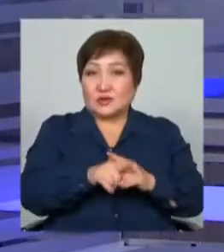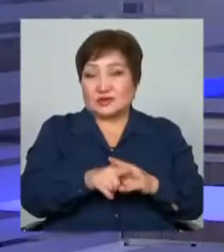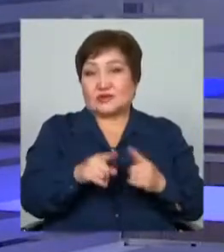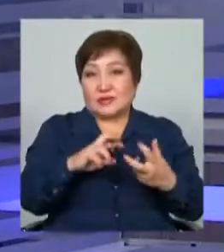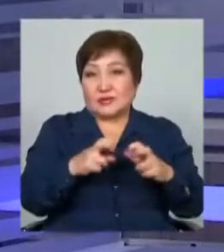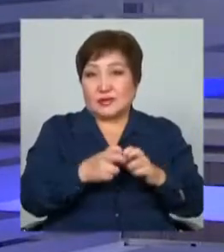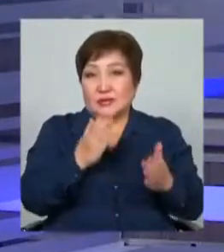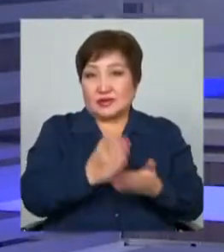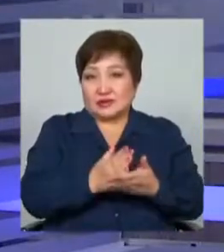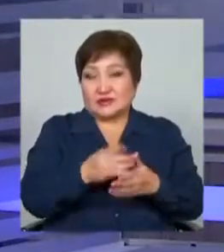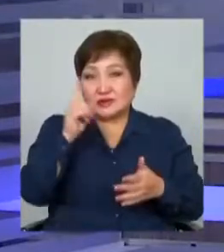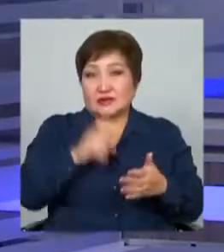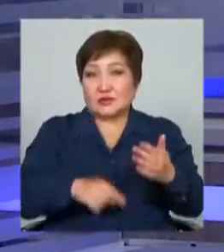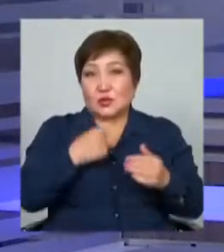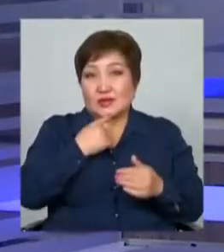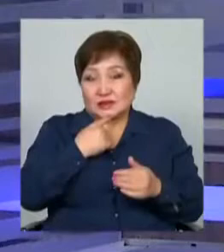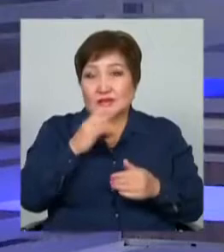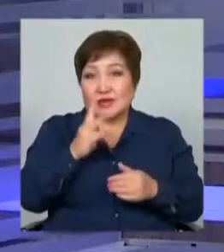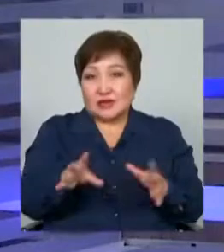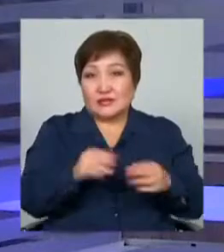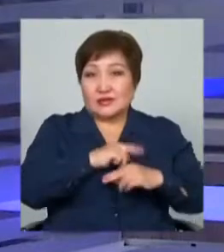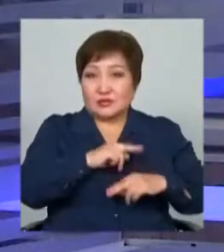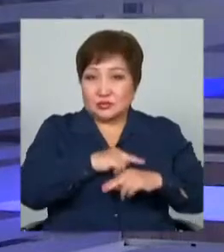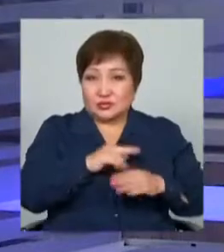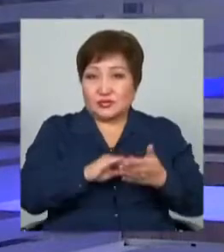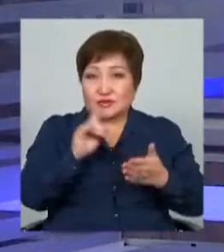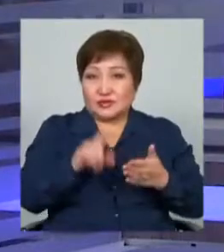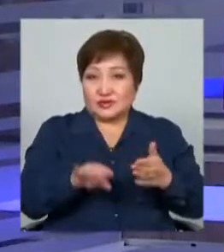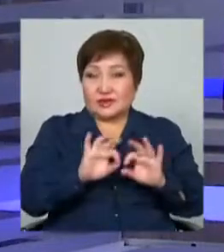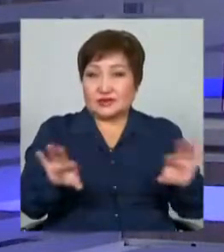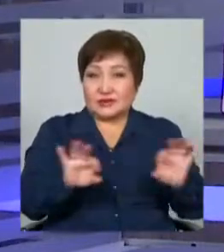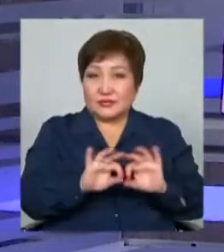қиын. Бірақ әріптесім Қаламқас Нысанбай жағдайды өз көзімен көріп қайтты.